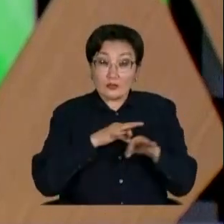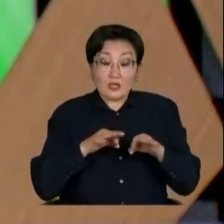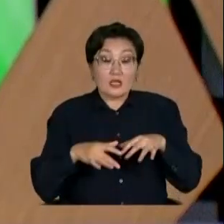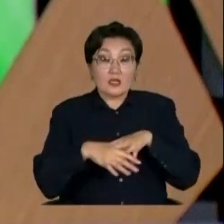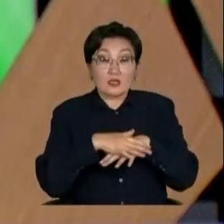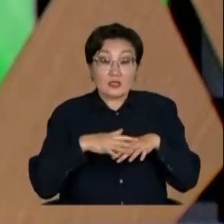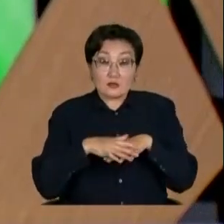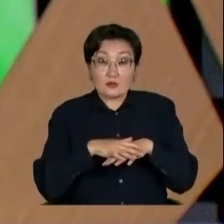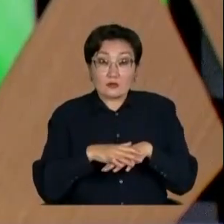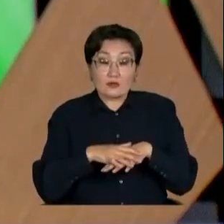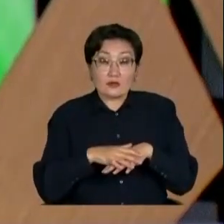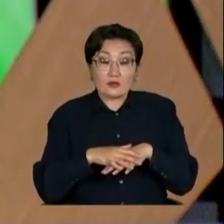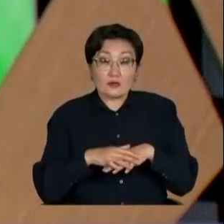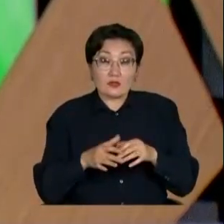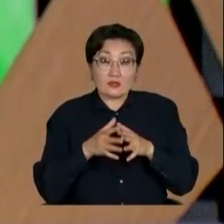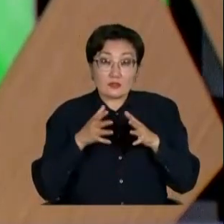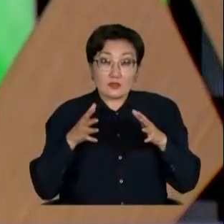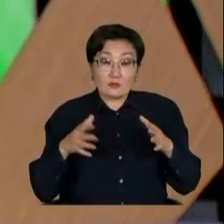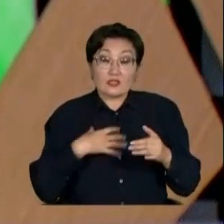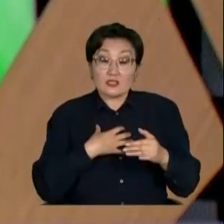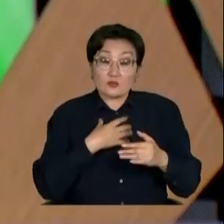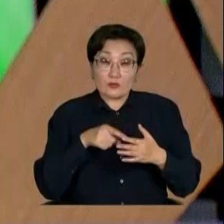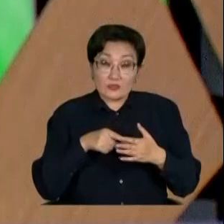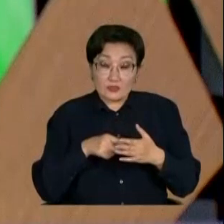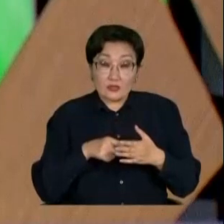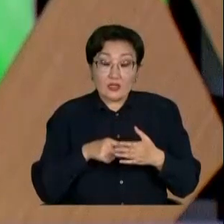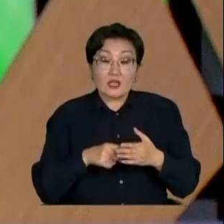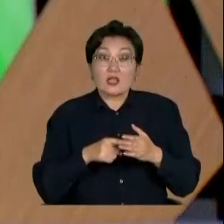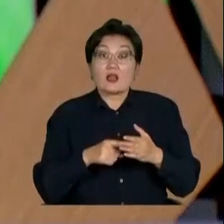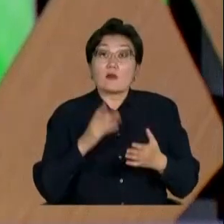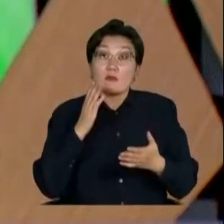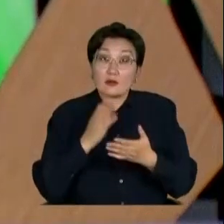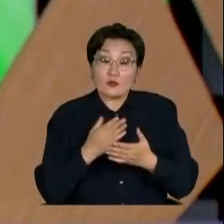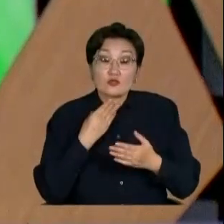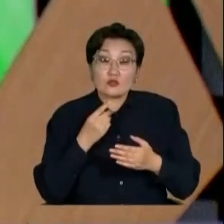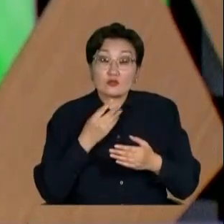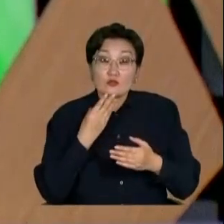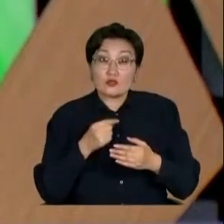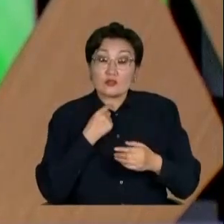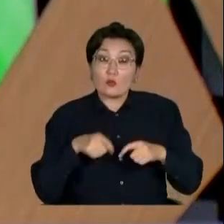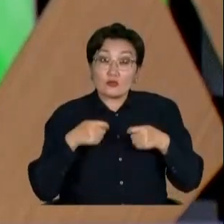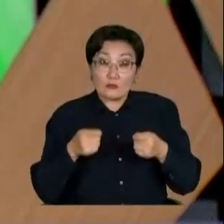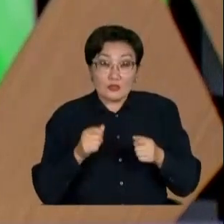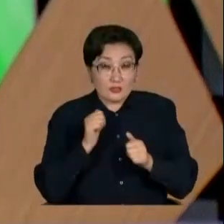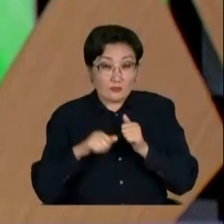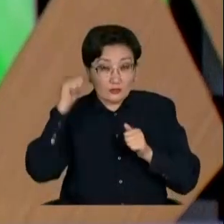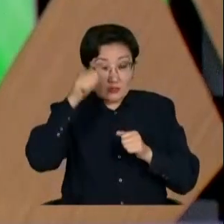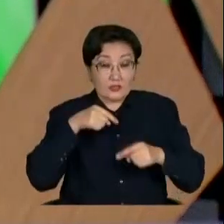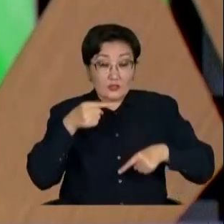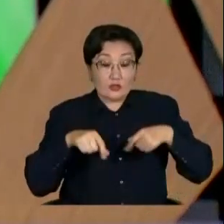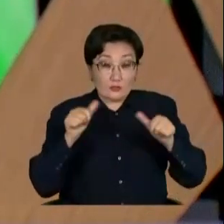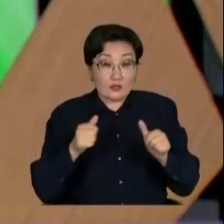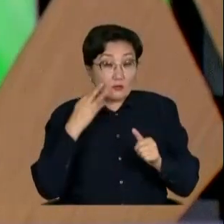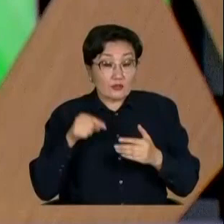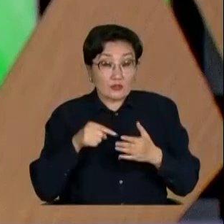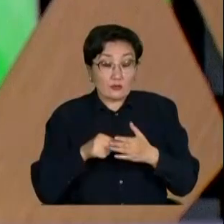халықтың арасындағы кең өзекті мәселелер көтерілген болса, соған өз дауысын беріп, енді жыл сайын дәстүрлі түрде Алматы